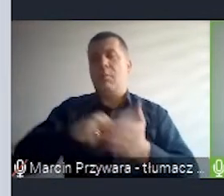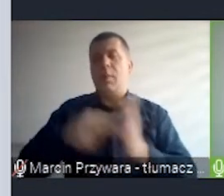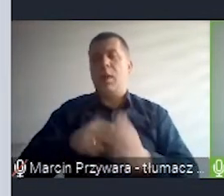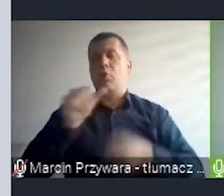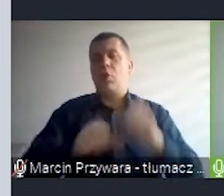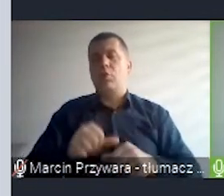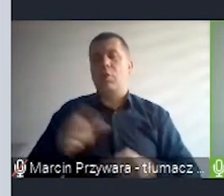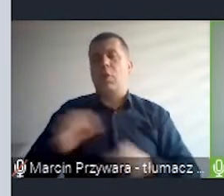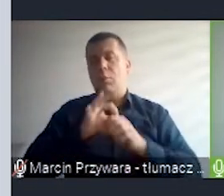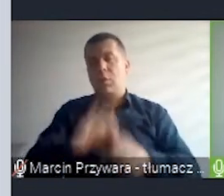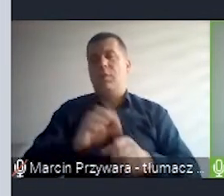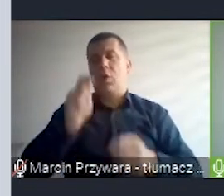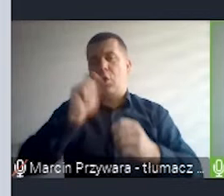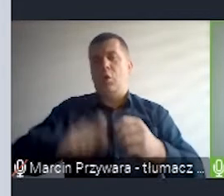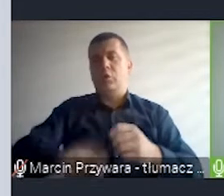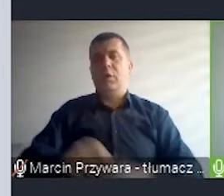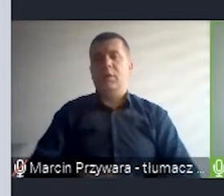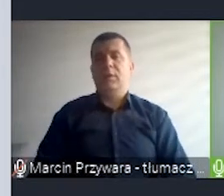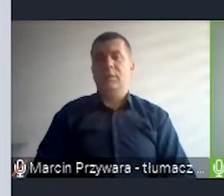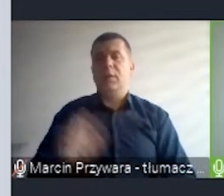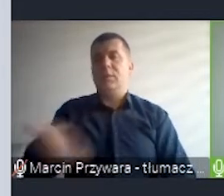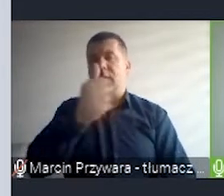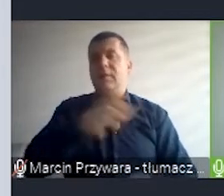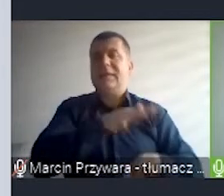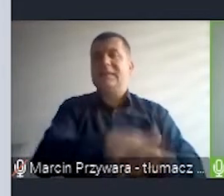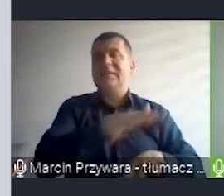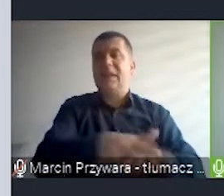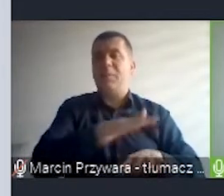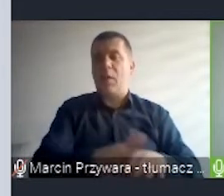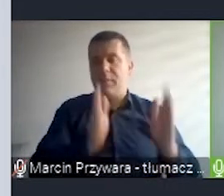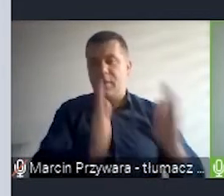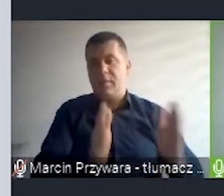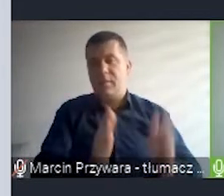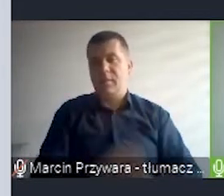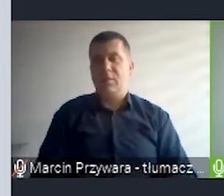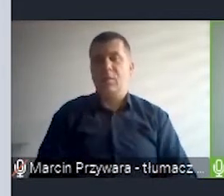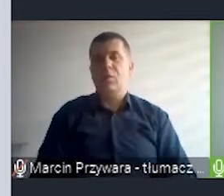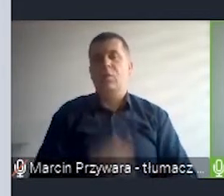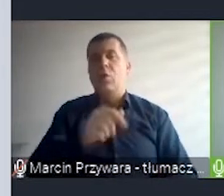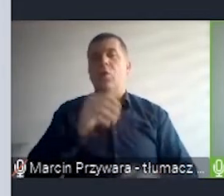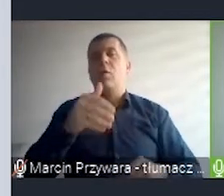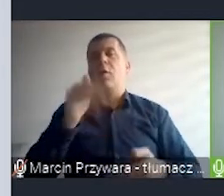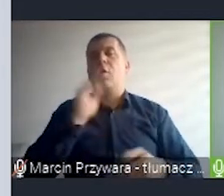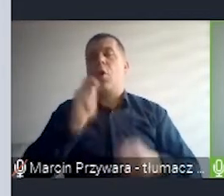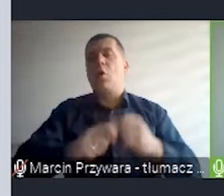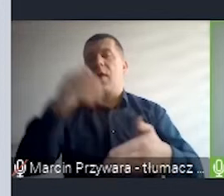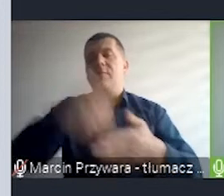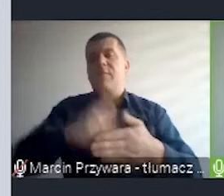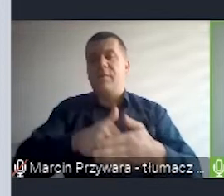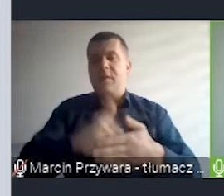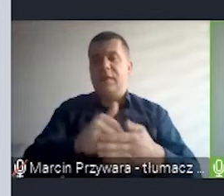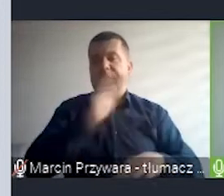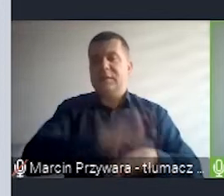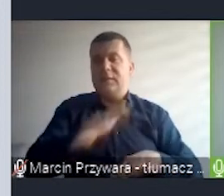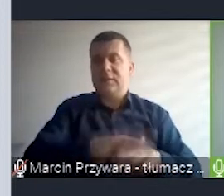prowadzą następujące kontrole. Pierwsze są systemowe. Systemowe to kontrole wewnątrz